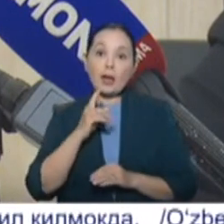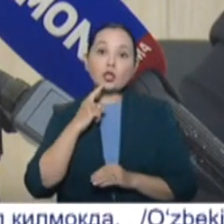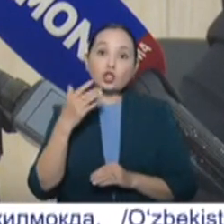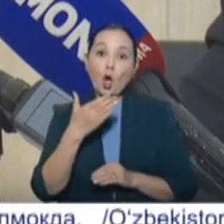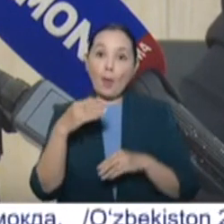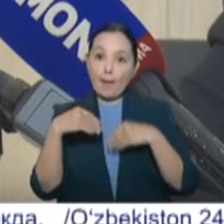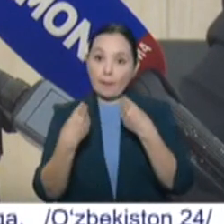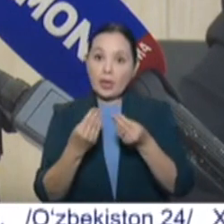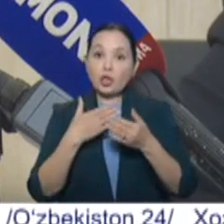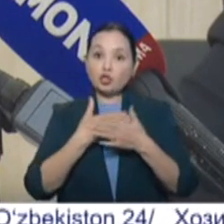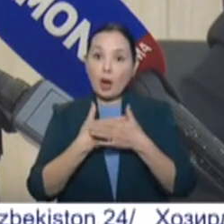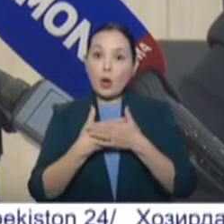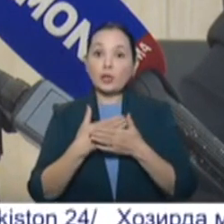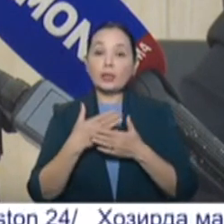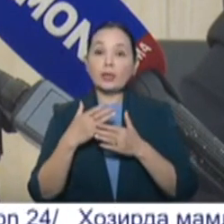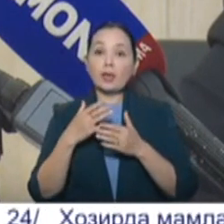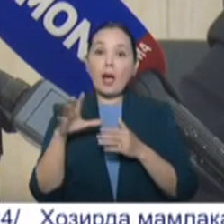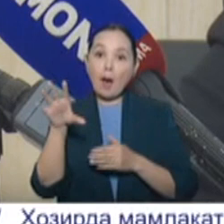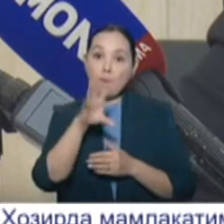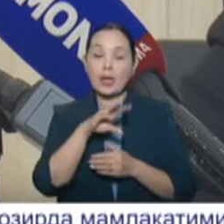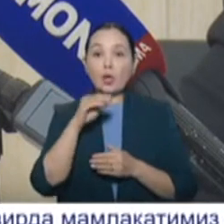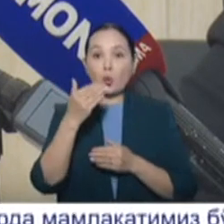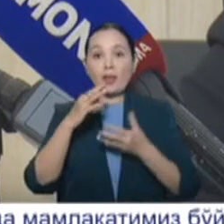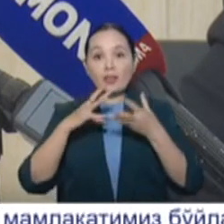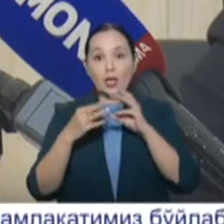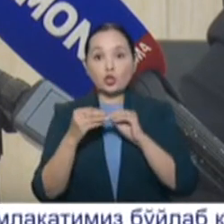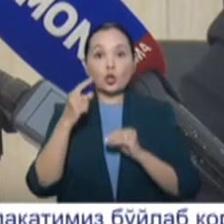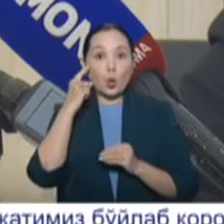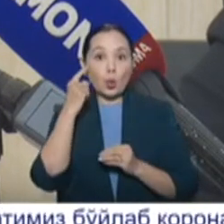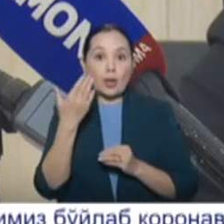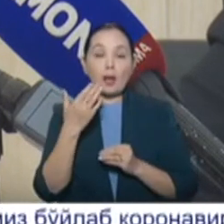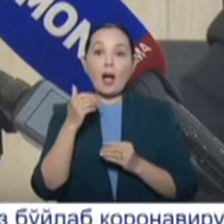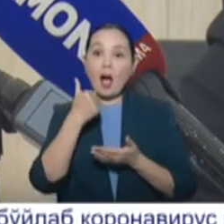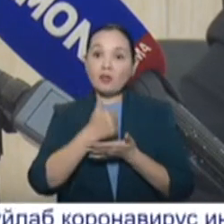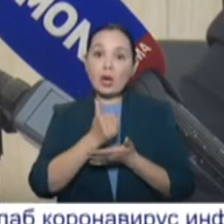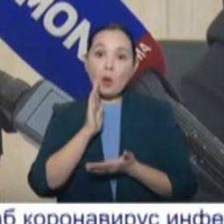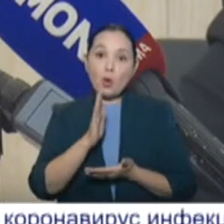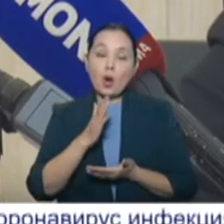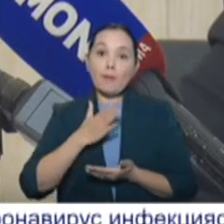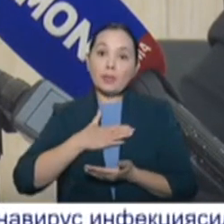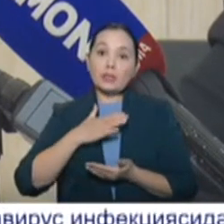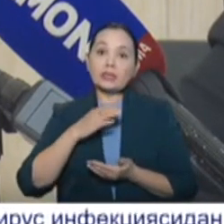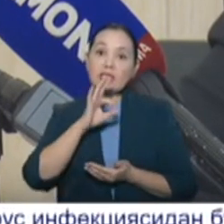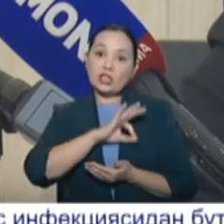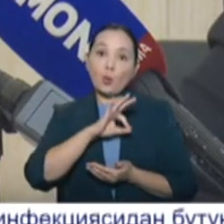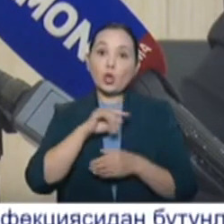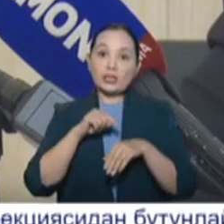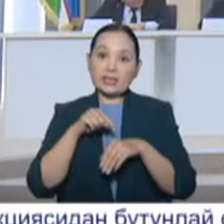berib yuramiz jamoat ommaga va uni natijadorligini o'ylaymanki avvalambor bizani iste'molchilarimiz